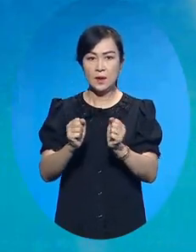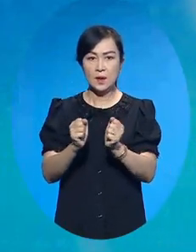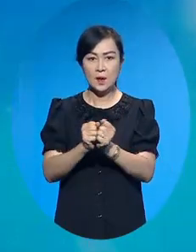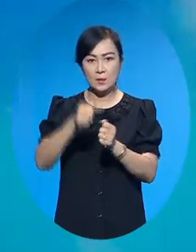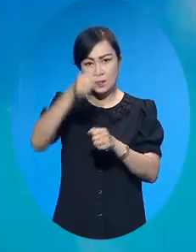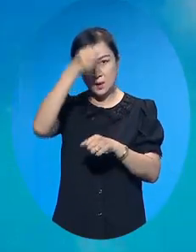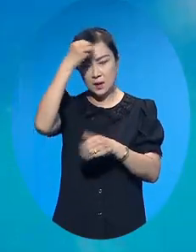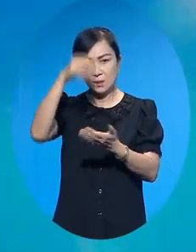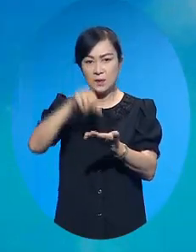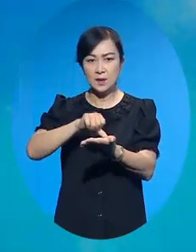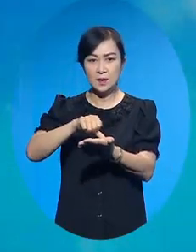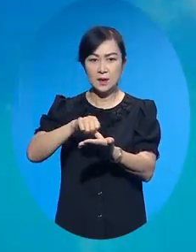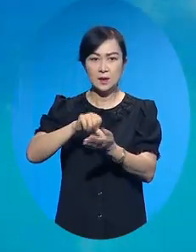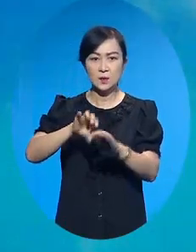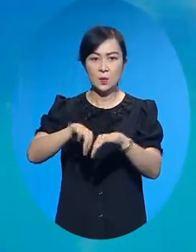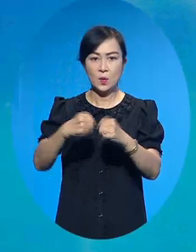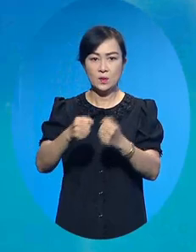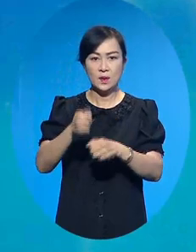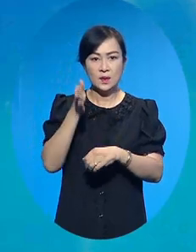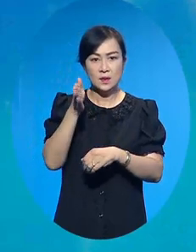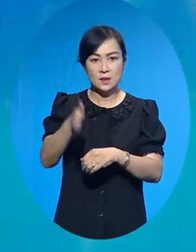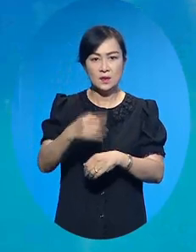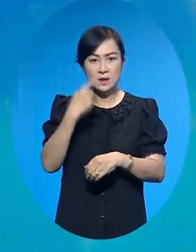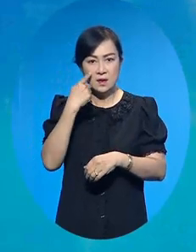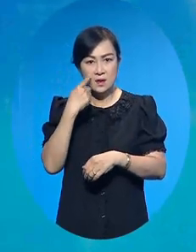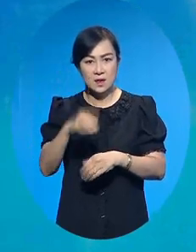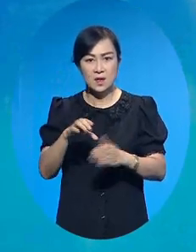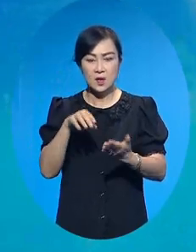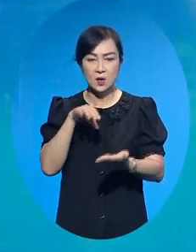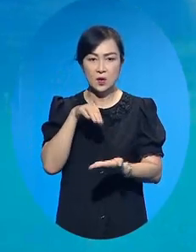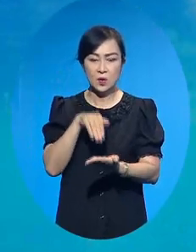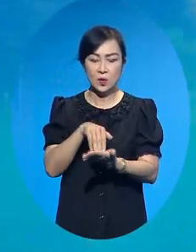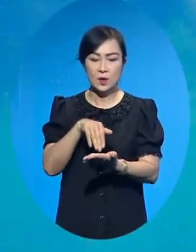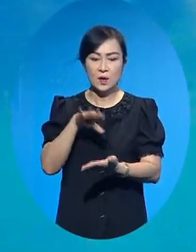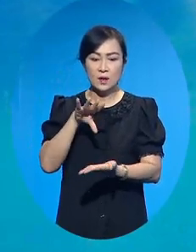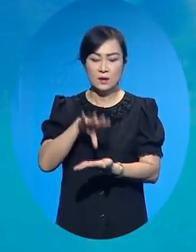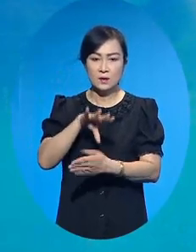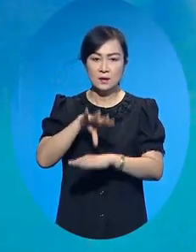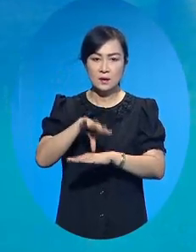cùng Trường Đại học Nha Trang tổ chức, hướng đến việc nhận diện các cơ hội và thách thức thực tiễn